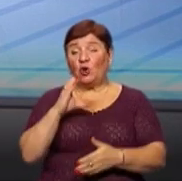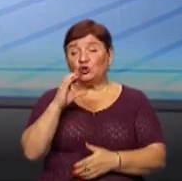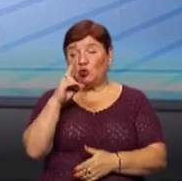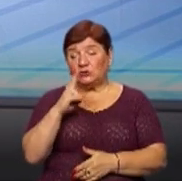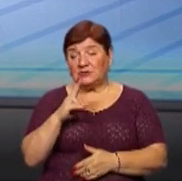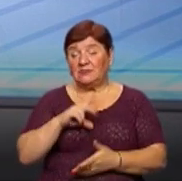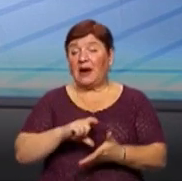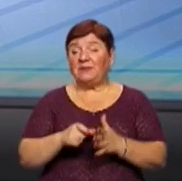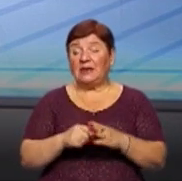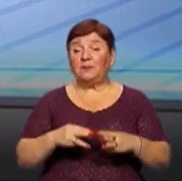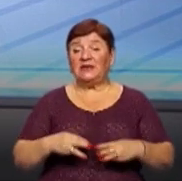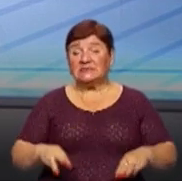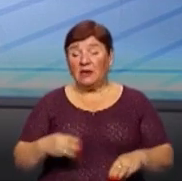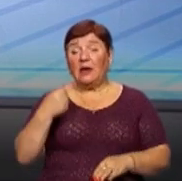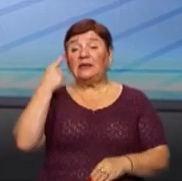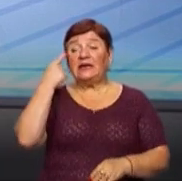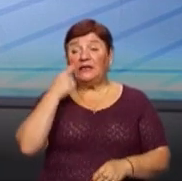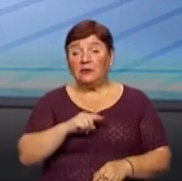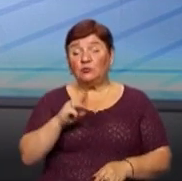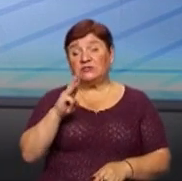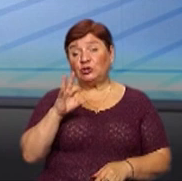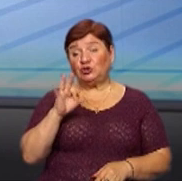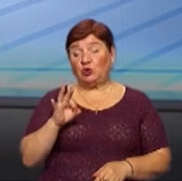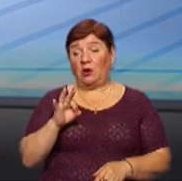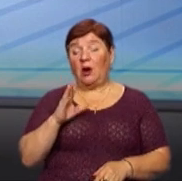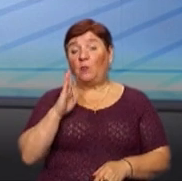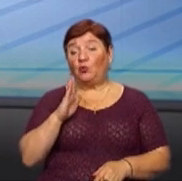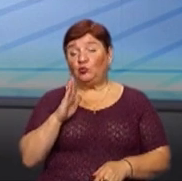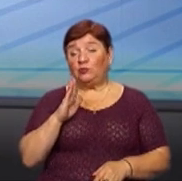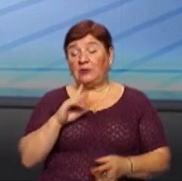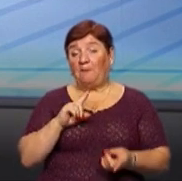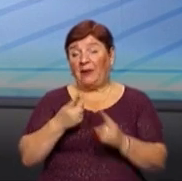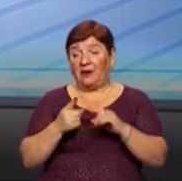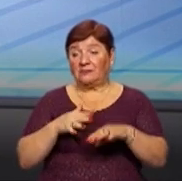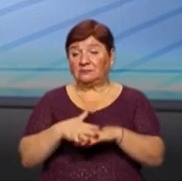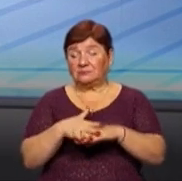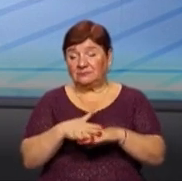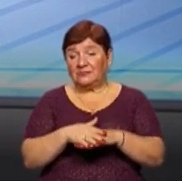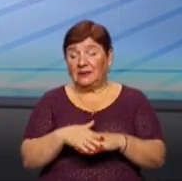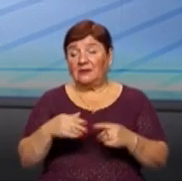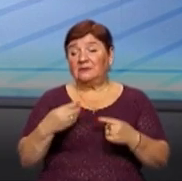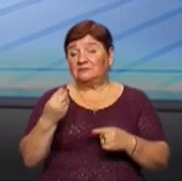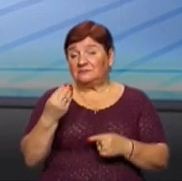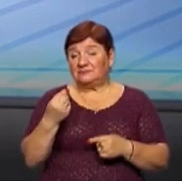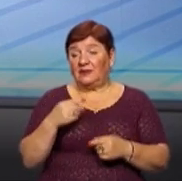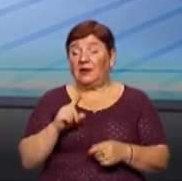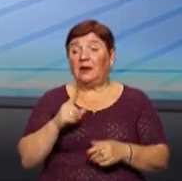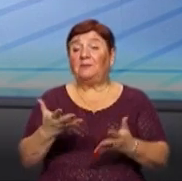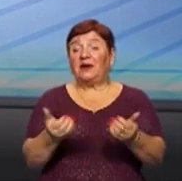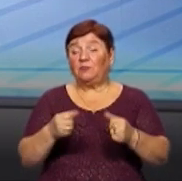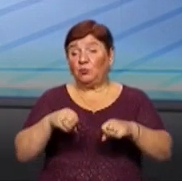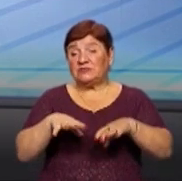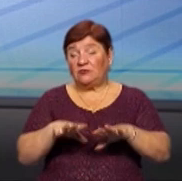до Кабінету міністрів. Надіємося, що все ж таки будуть переглядати цю розмір пенсії і приймуть постанову, щоб ми